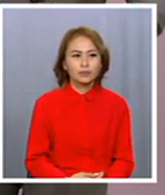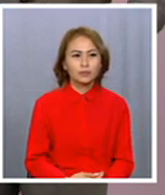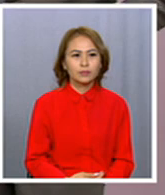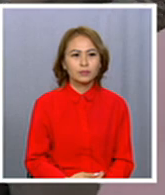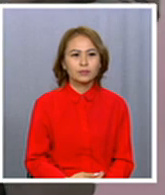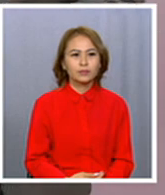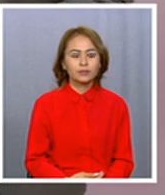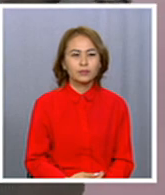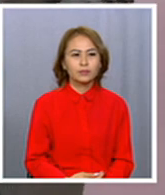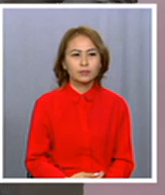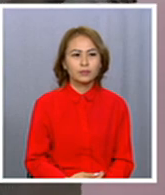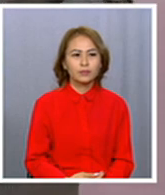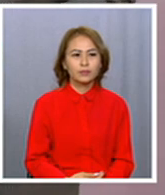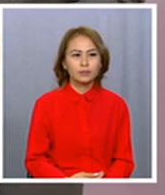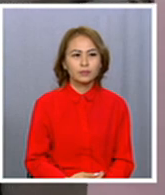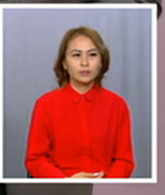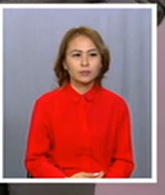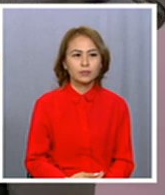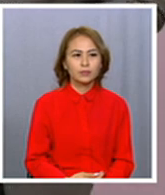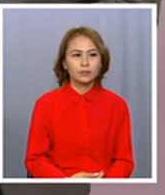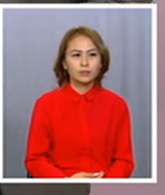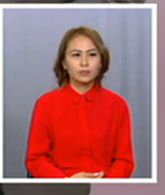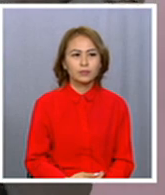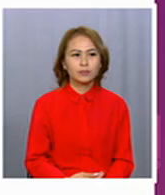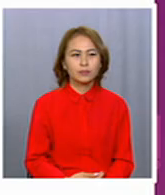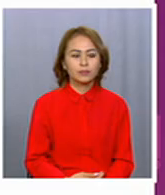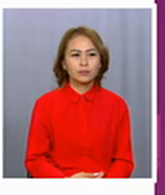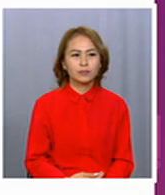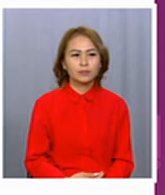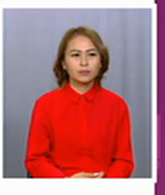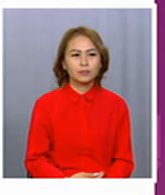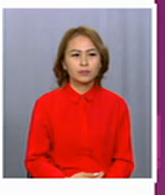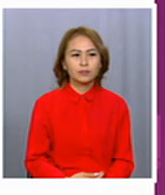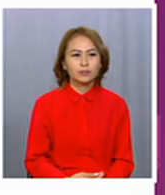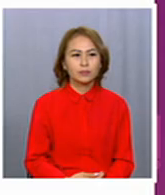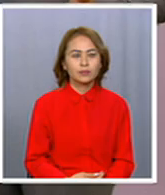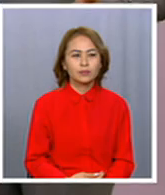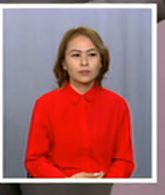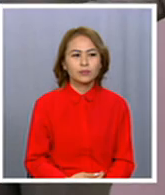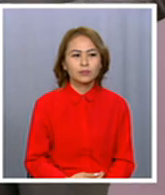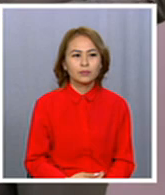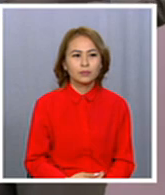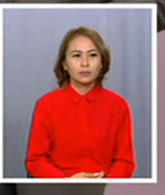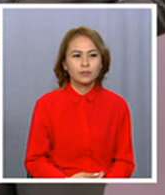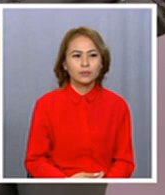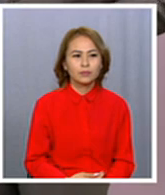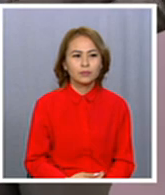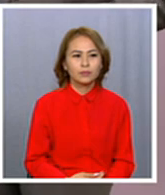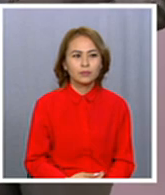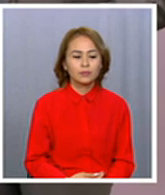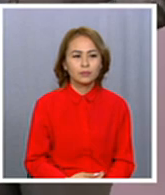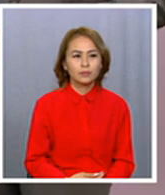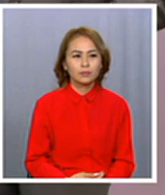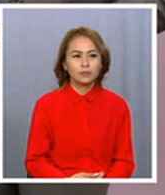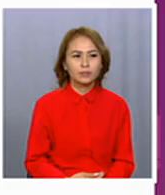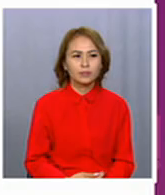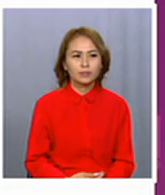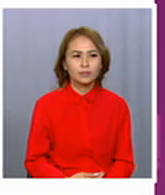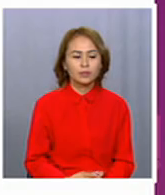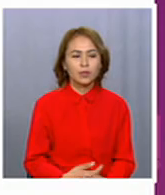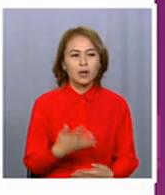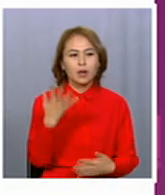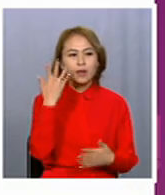Иә, бұл ақиқат пікір. Келесі пікірлерге назар аударыңдар. Табиғат аясында демалғанда